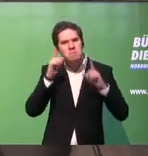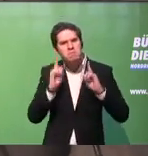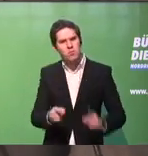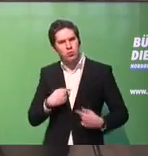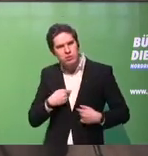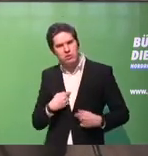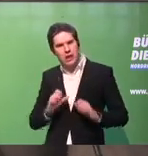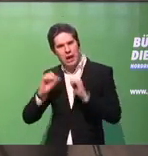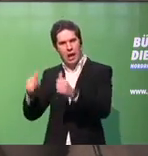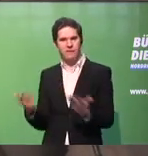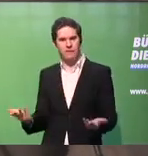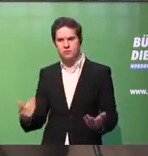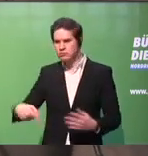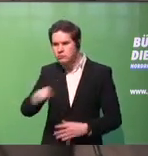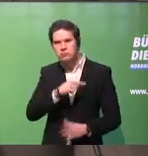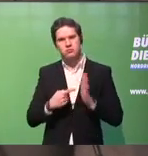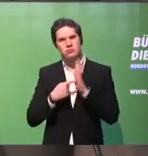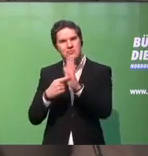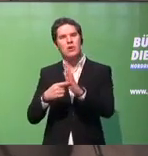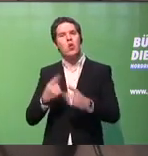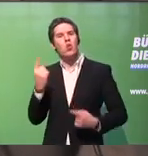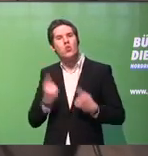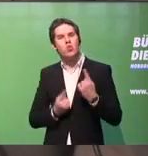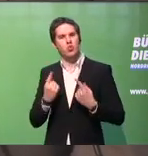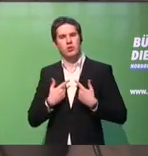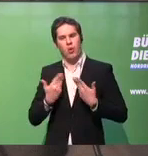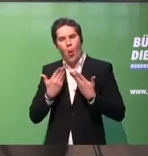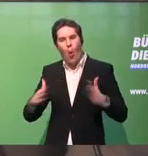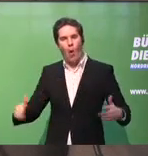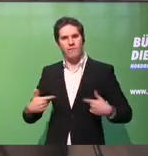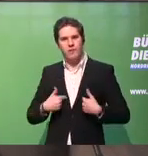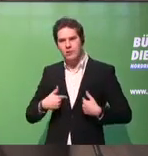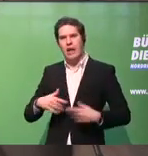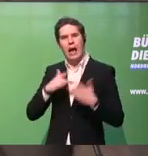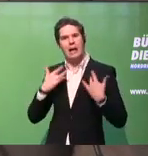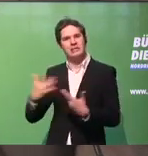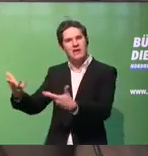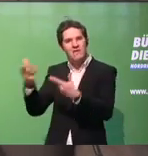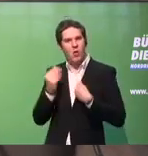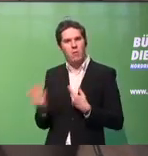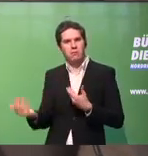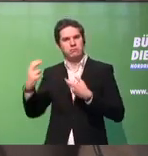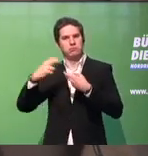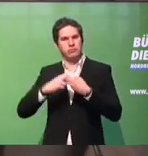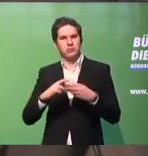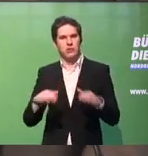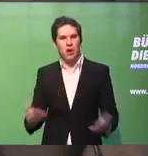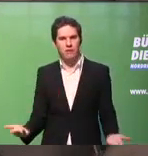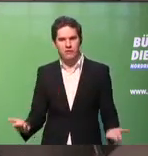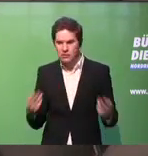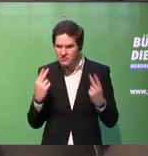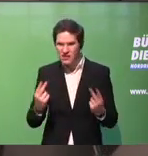für eine grüne, offene, willkommene, weitere europäische Integrations-, Nachbarschafts- und